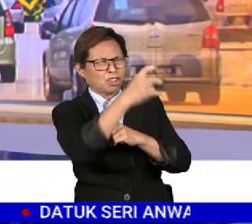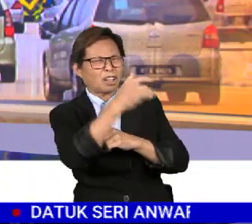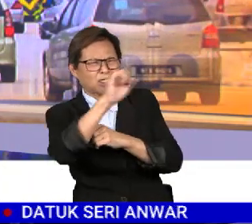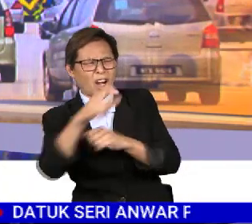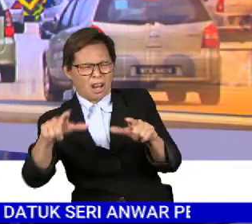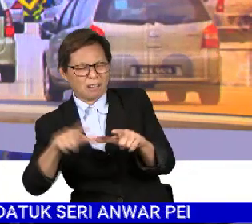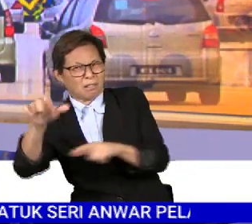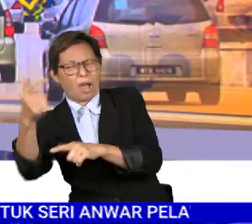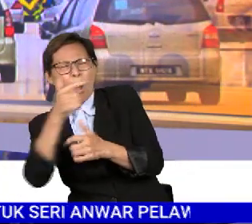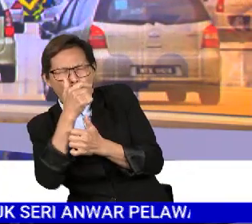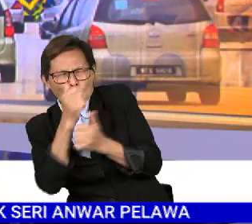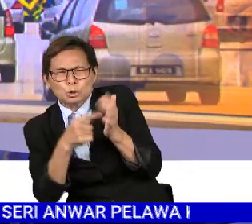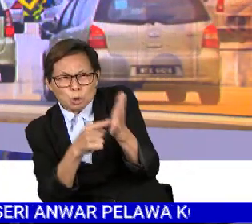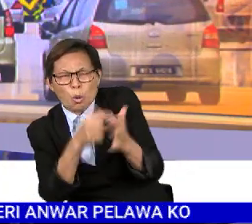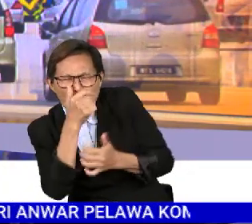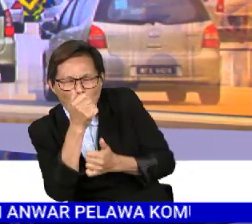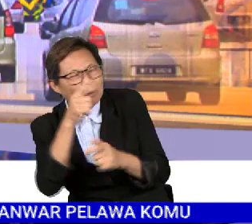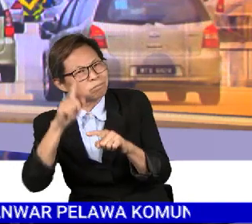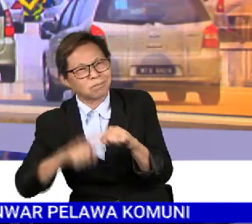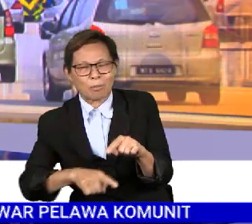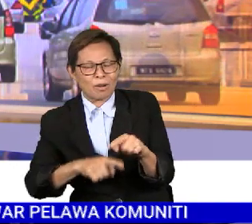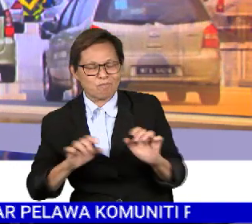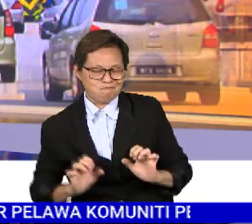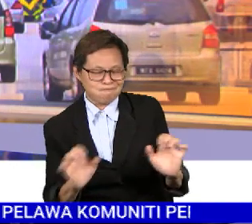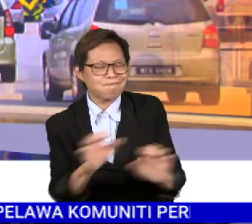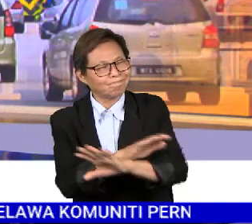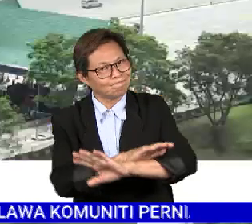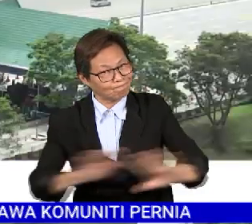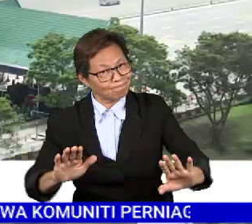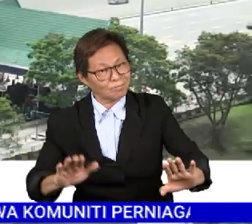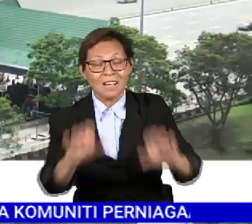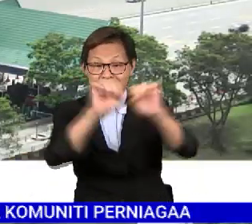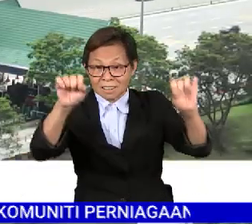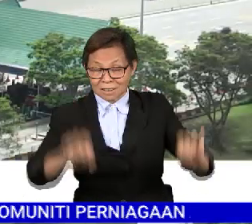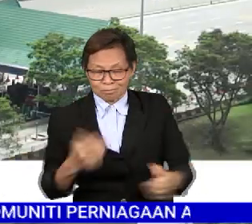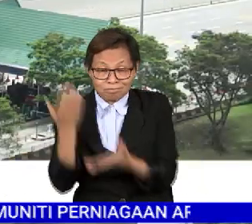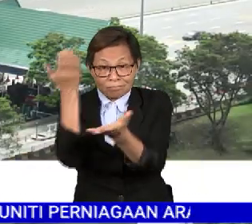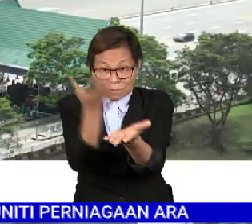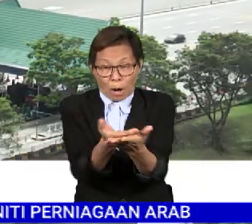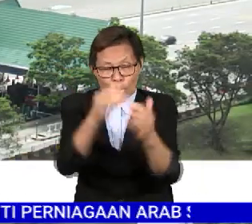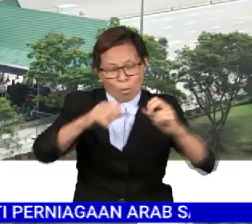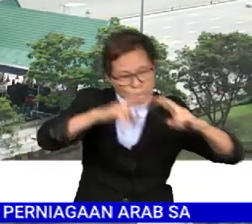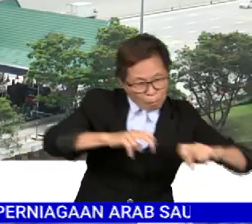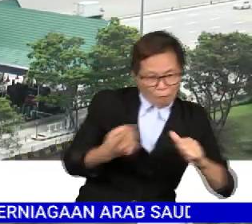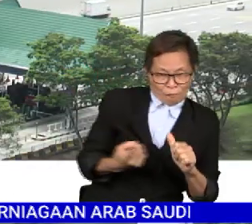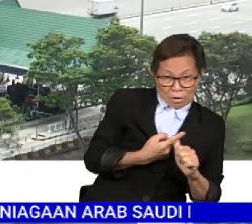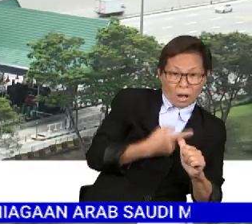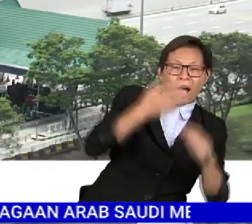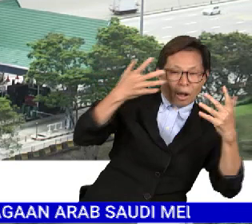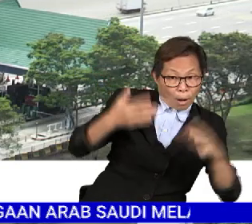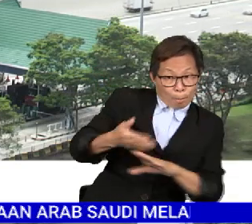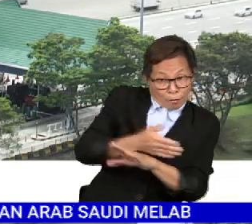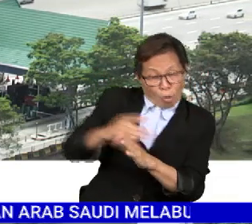menunjukkan minat ia tidak boleh dibuat tergesa-gesa sistem yang dicadangkan itu perlu dikaji terlebih dahulu sebelum